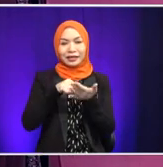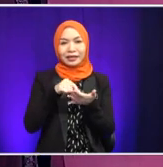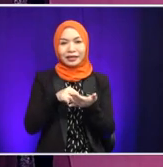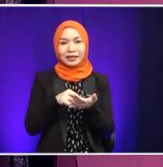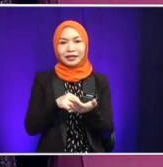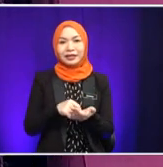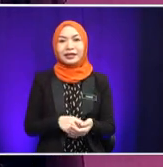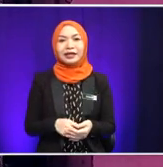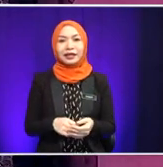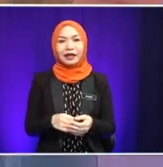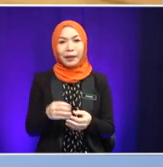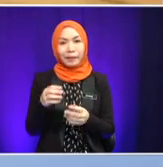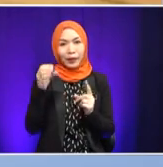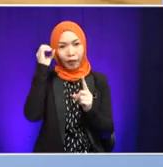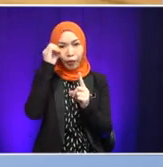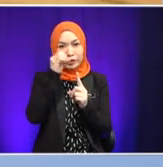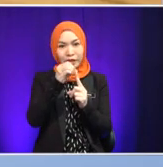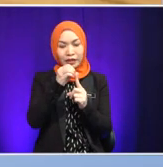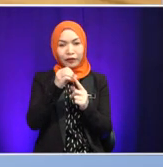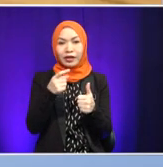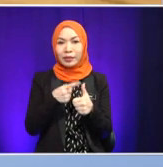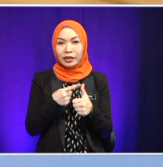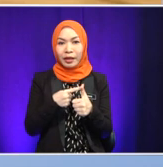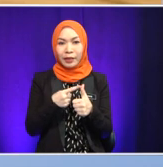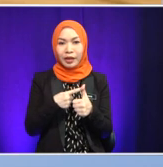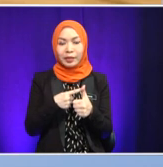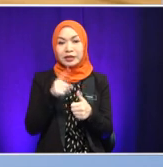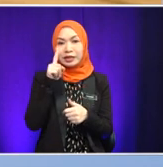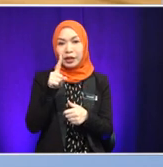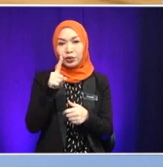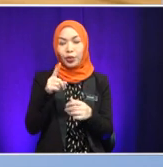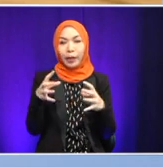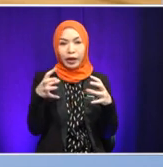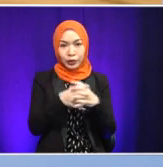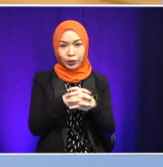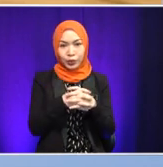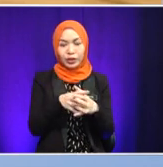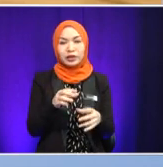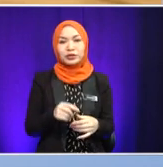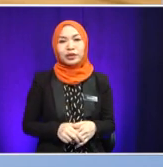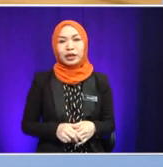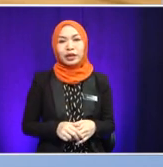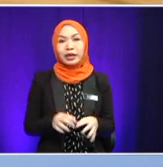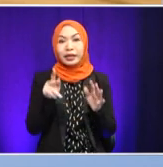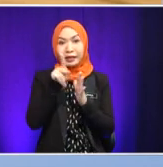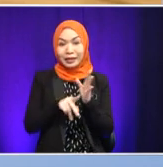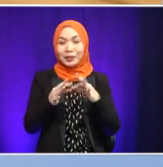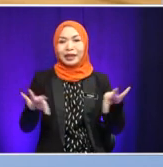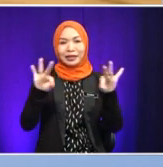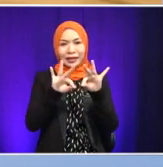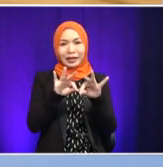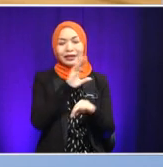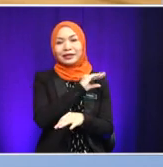hidup Bersatu padu ya dalam ke berbagai agama kedua kita akan tengok rumusan ataupun merumuskan kepentingan ataupun keperluan